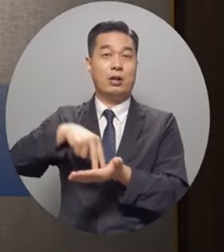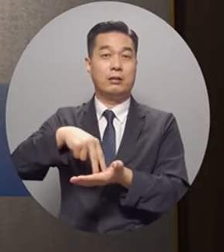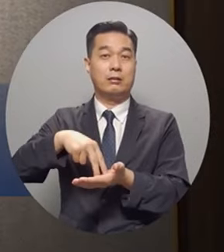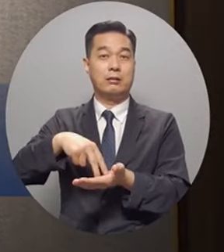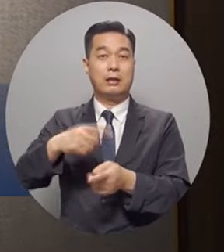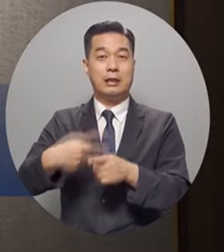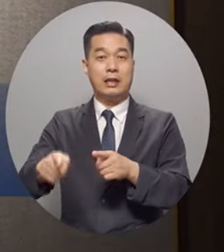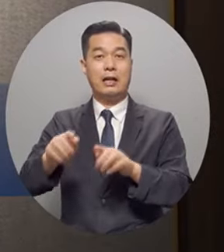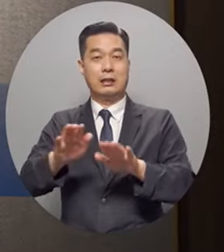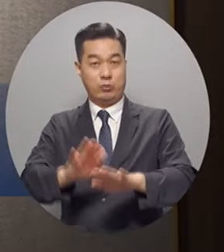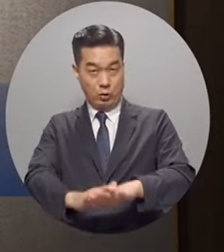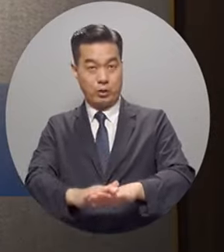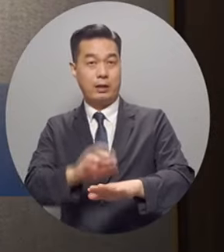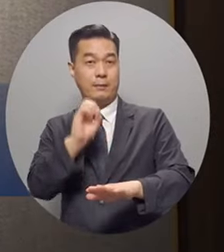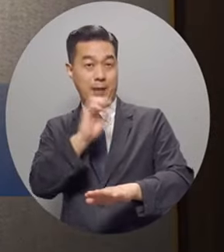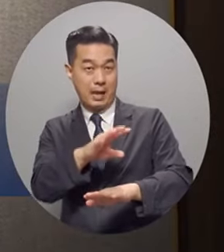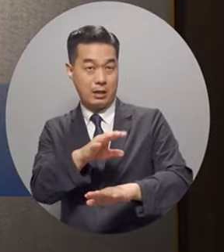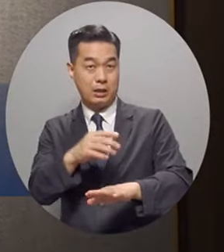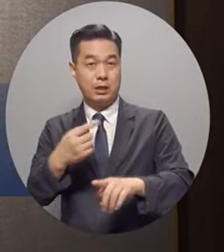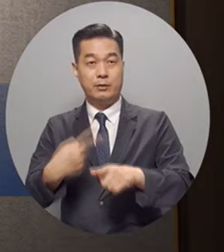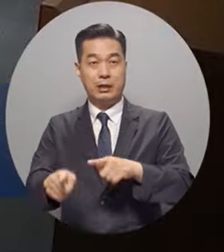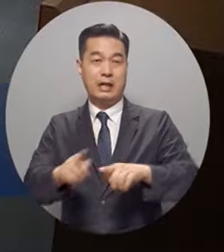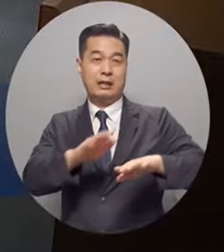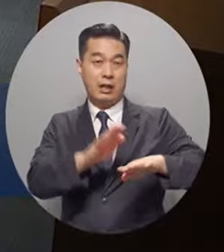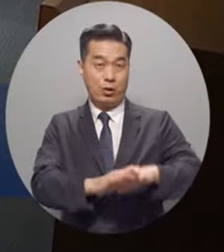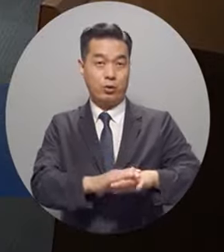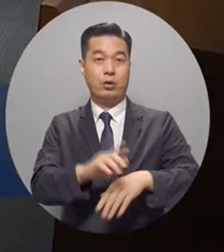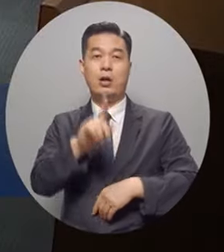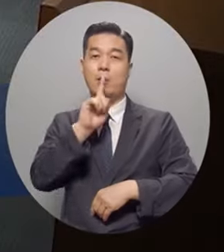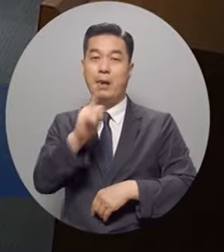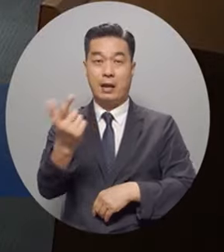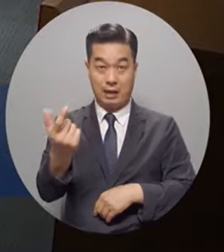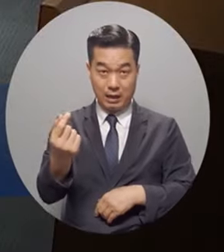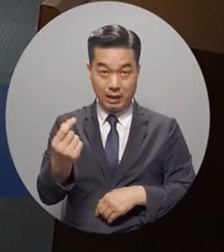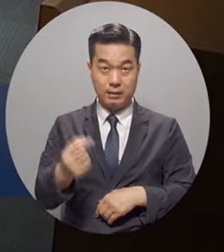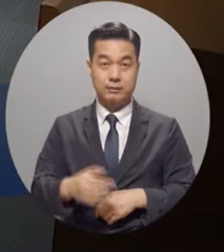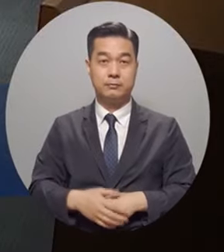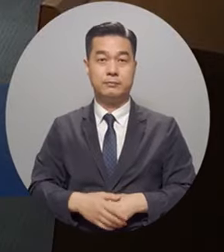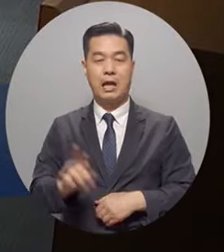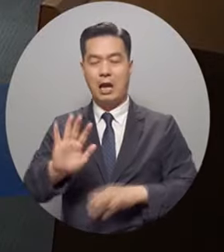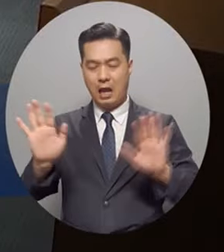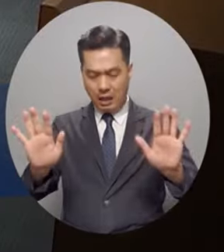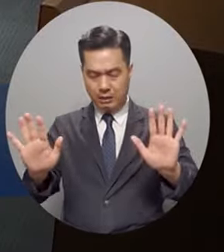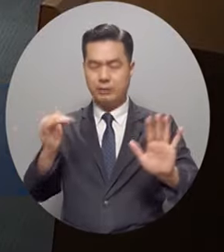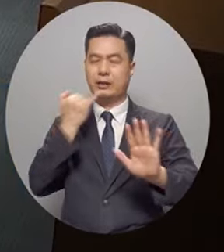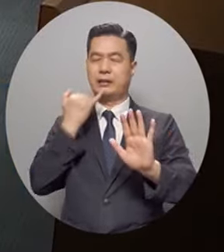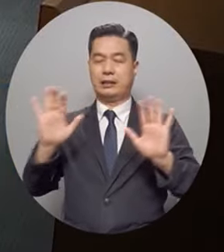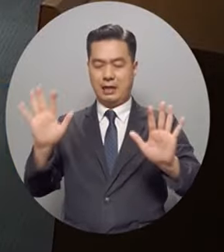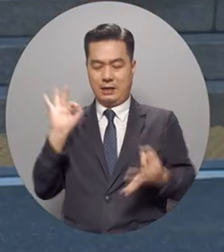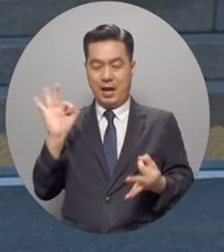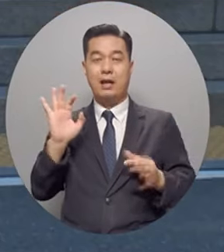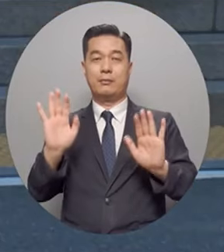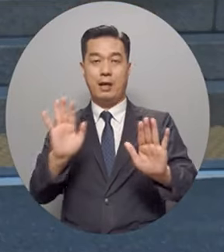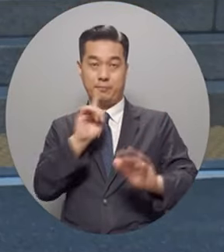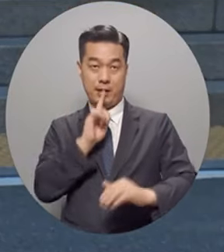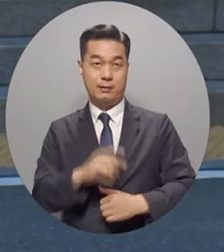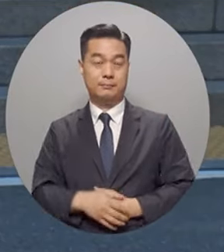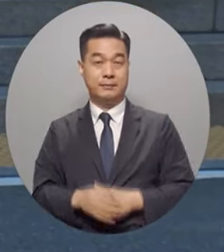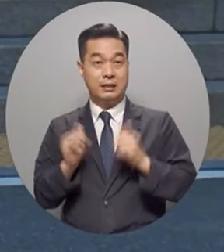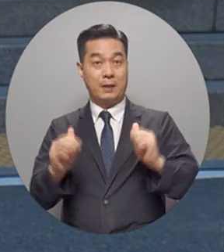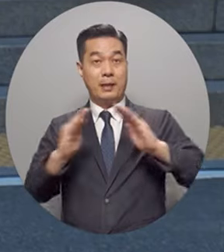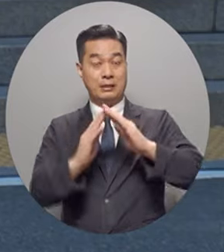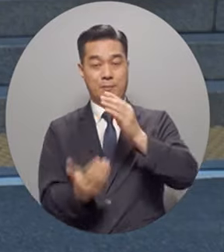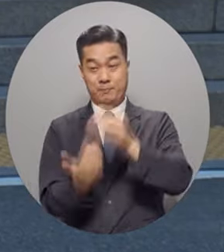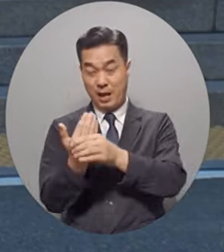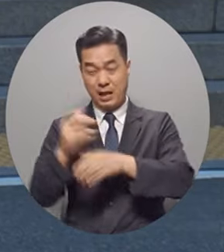이제 얘기를 했고 그분은 칼을 이제 내려놓고 말씀을 하셨던 거 같아요 뭐 아무짓도 안 한다고 나는 재판정에서 벌어진